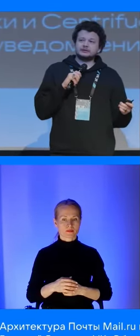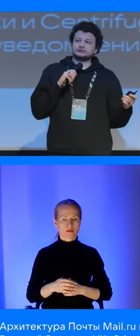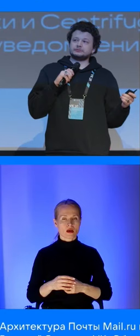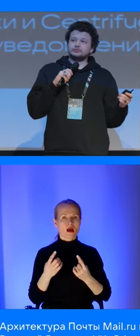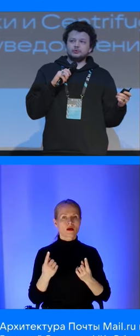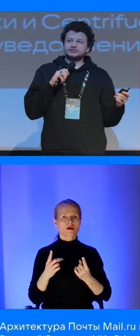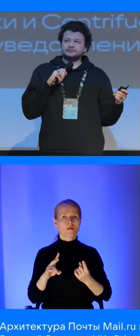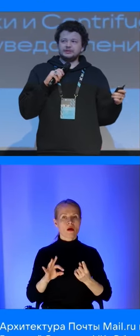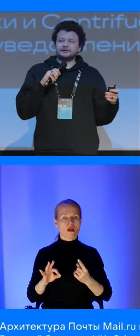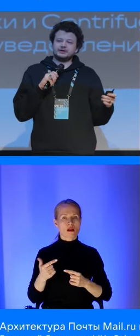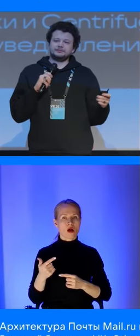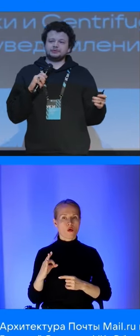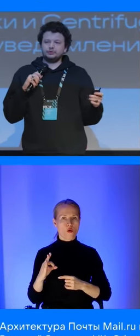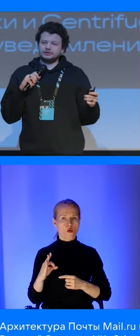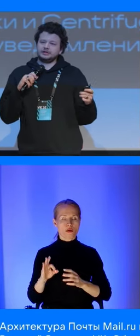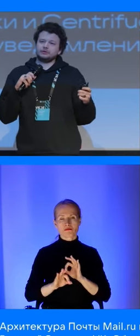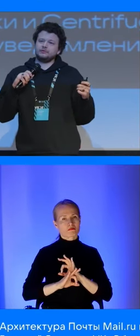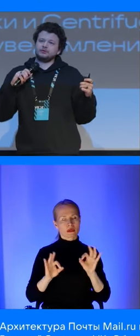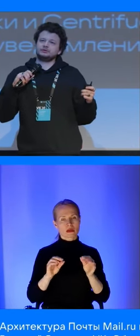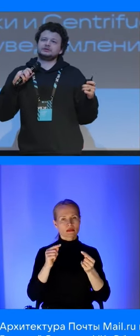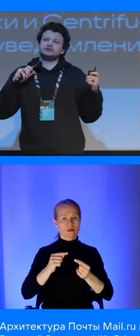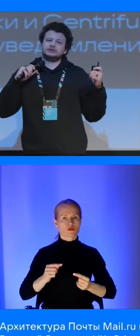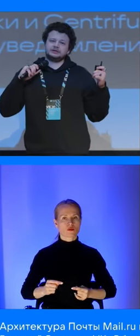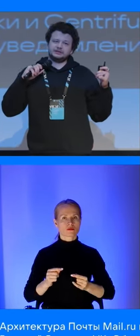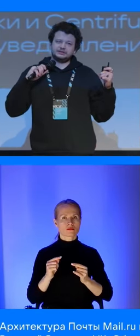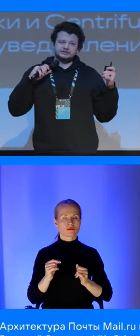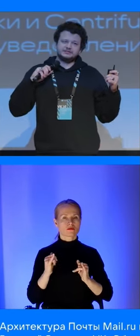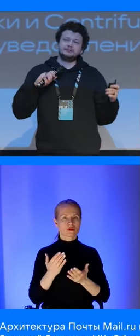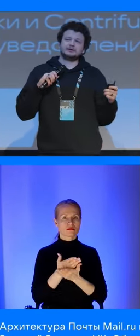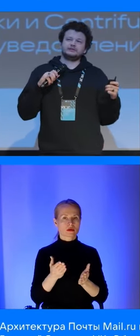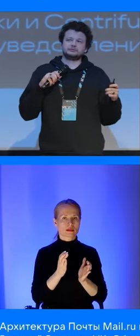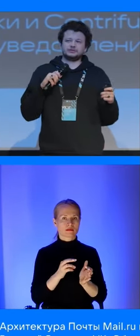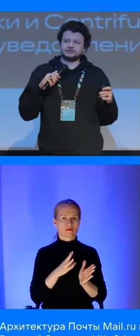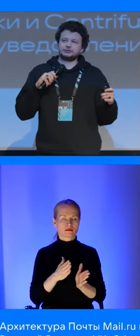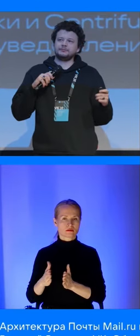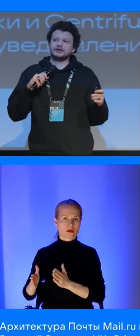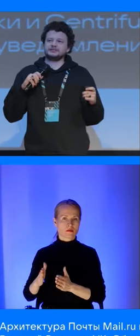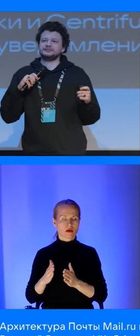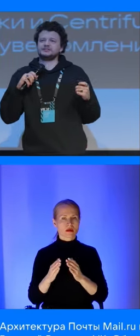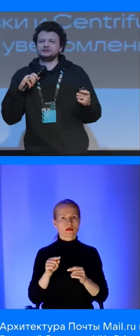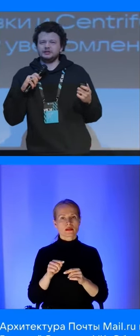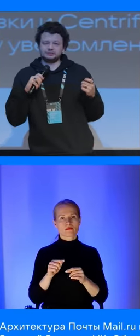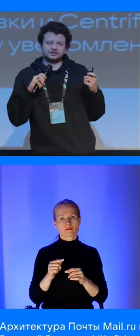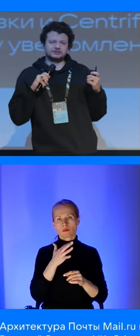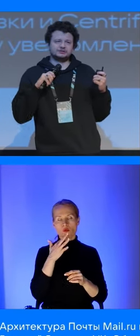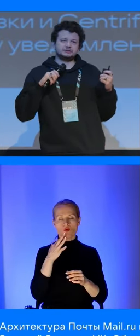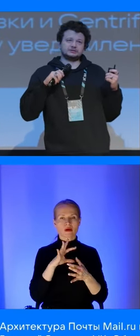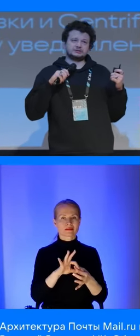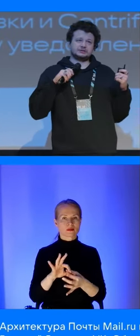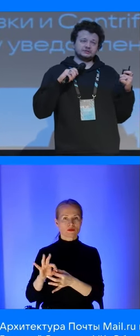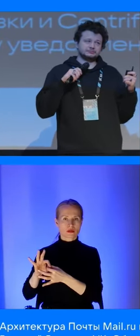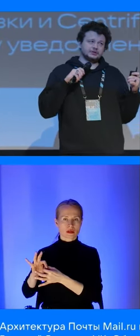Глобально Go на самом деле прекрасно подходит для такого рода систем, когда вам нужно держать огромное количество соединений, он